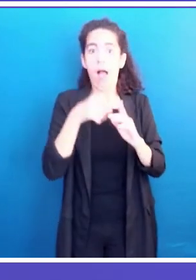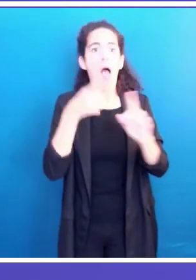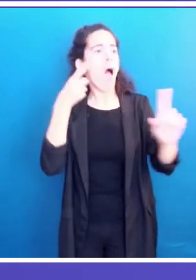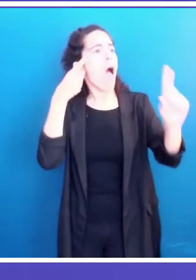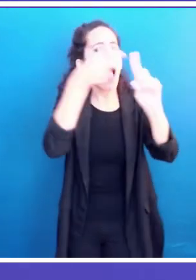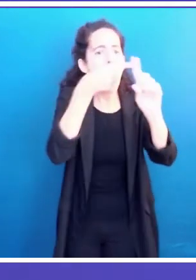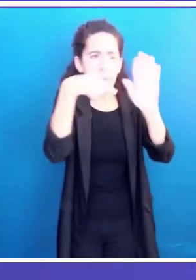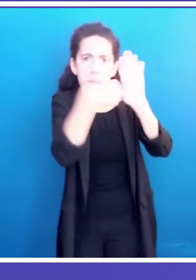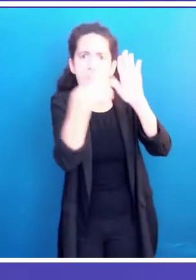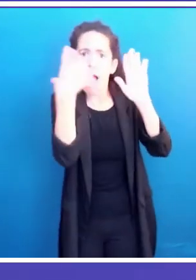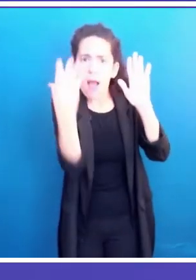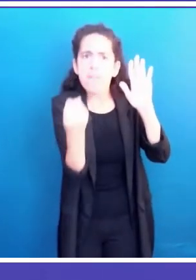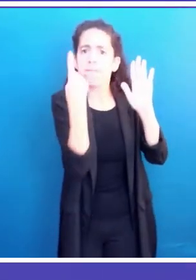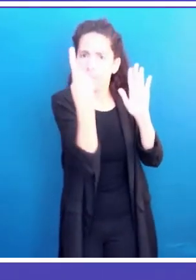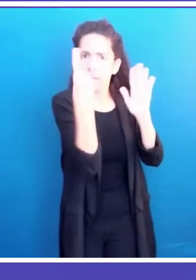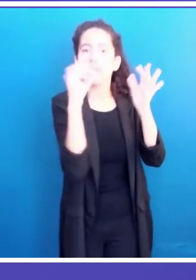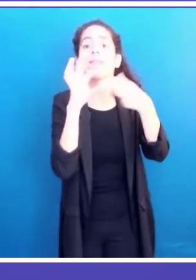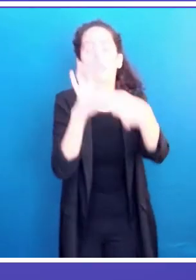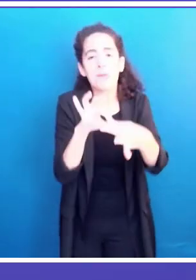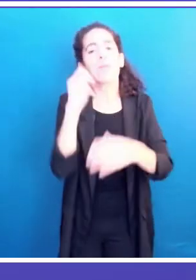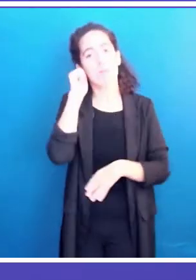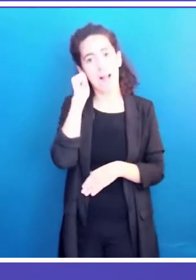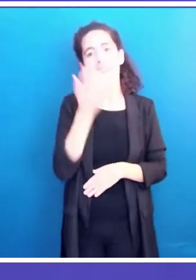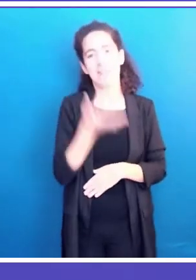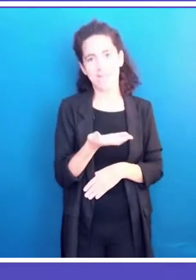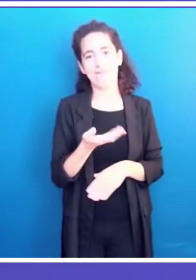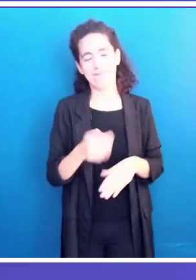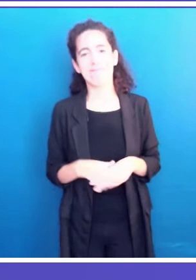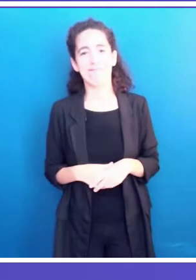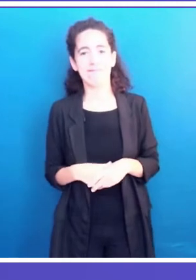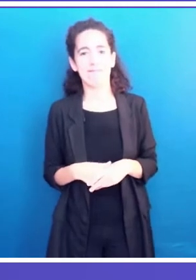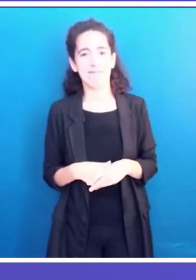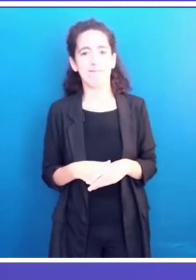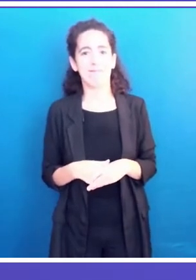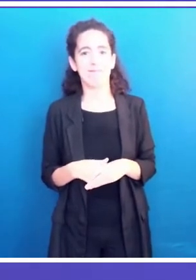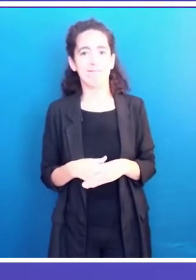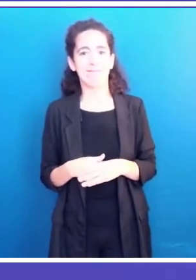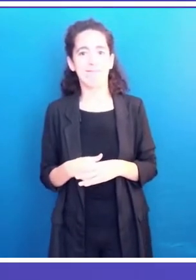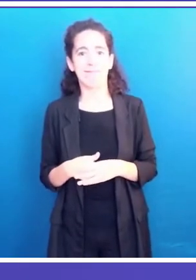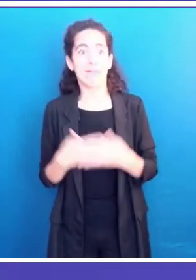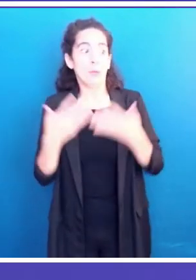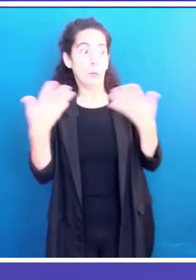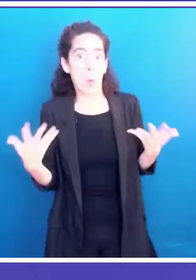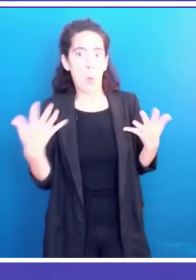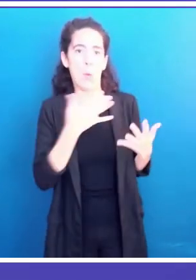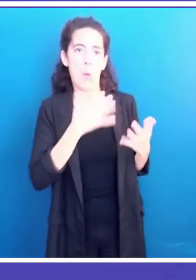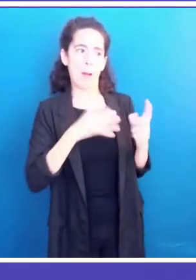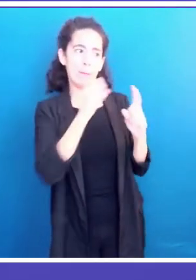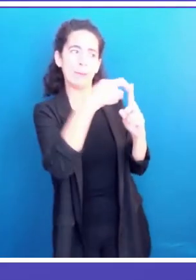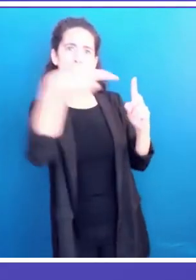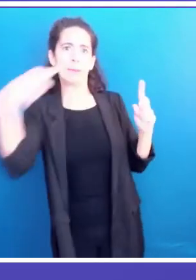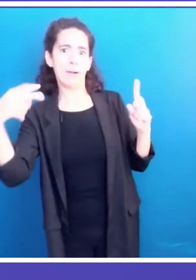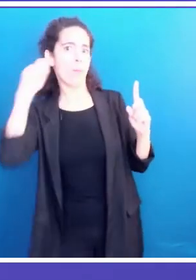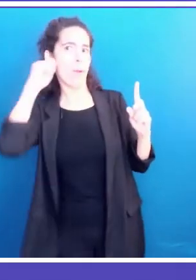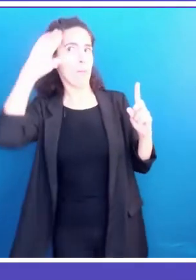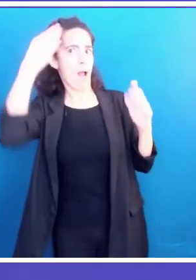يكون فيها هدف استدامة خاص بالمستويات ويطبق